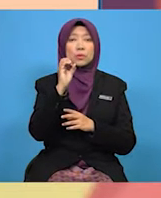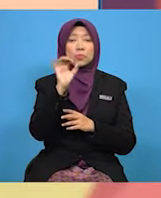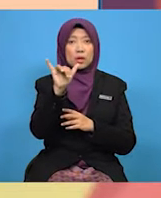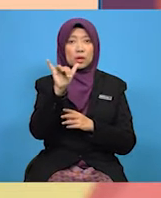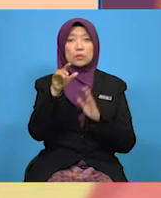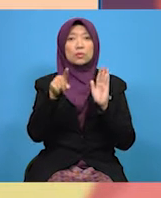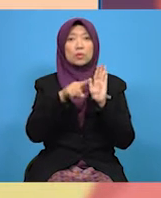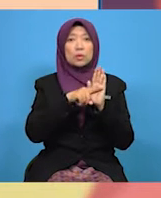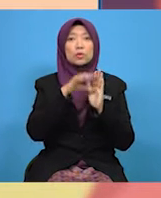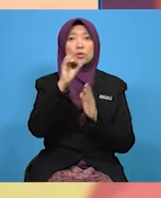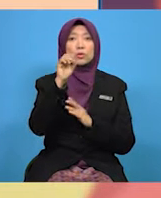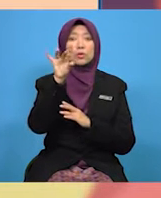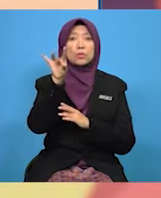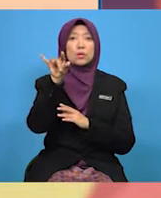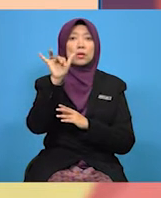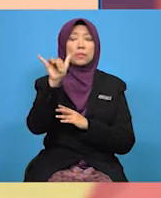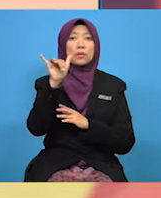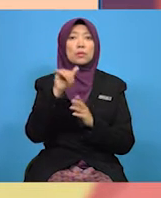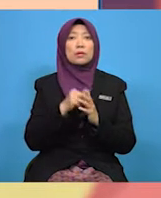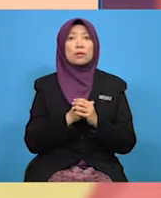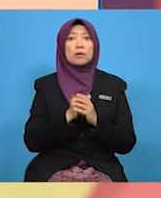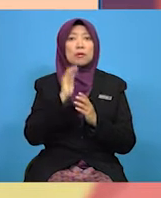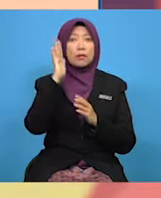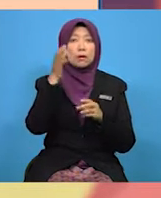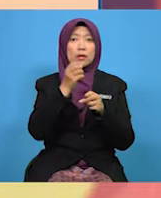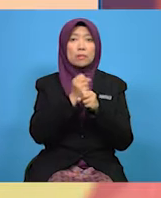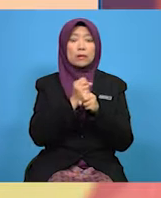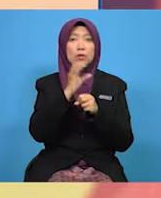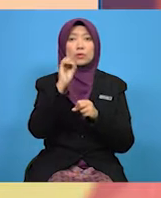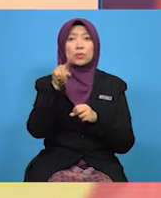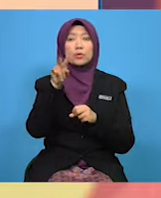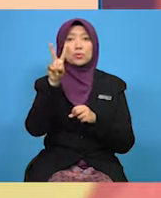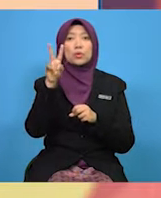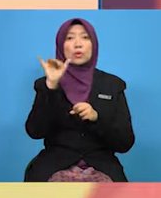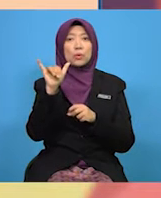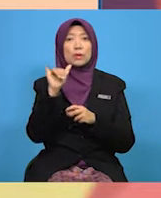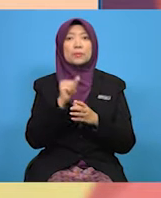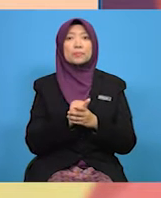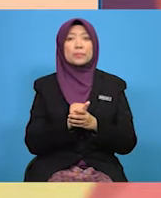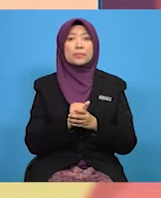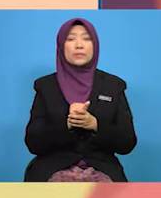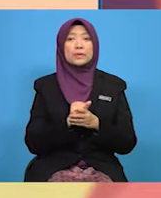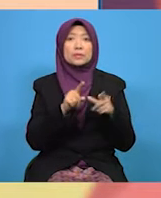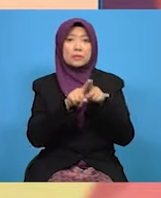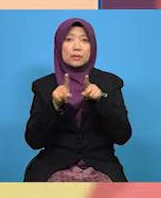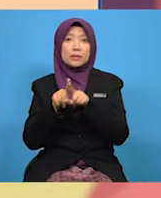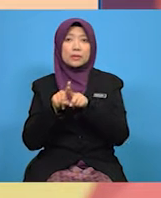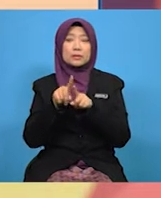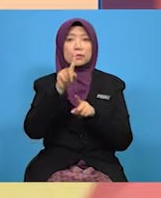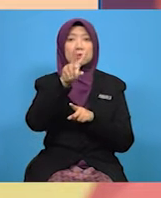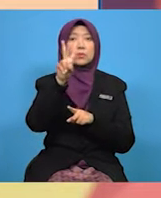luck kosong-kosong 8w kita akan perolehi kosong point 2W yaitu bersamaan